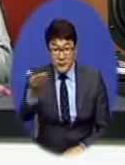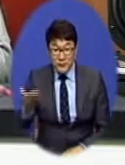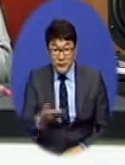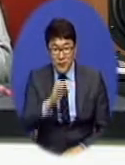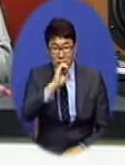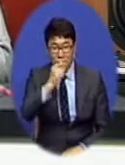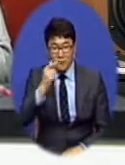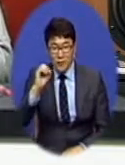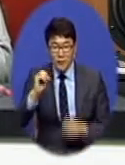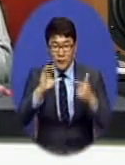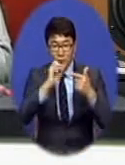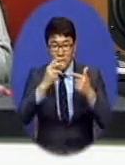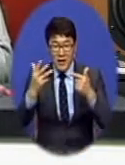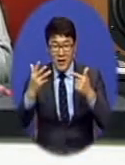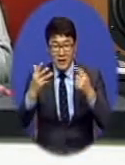여러분,